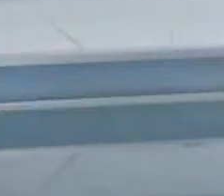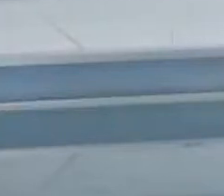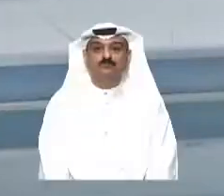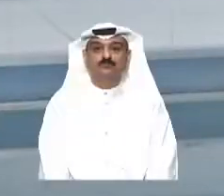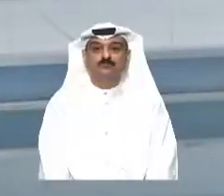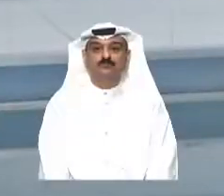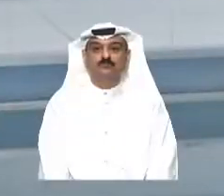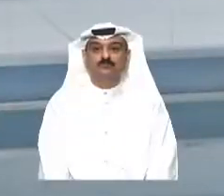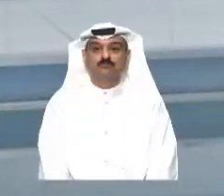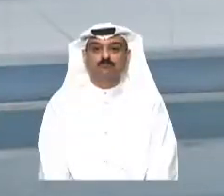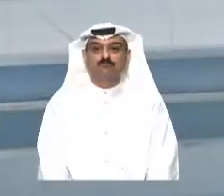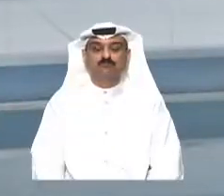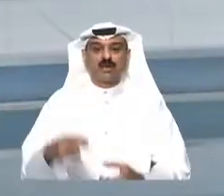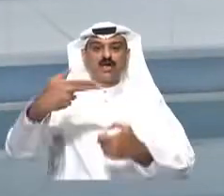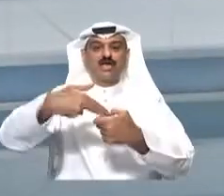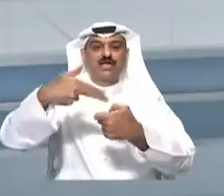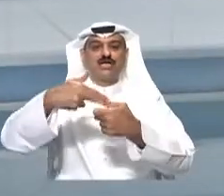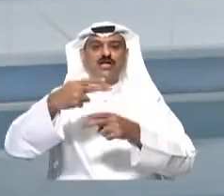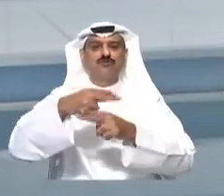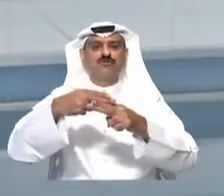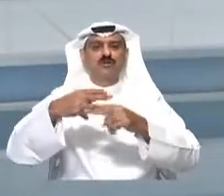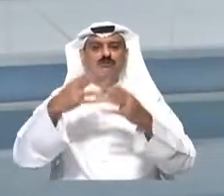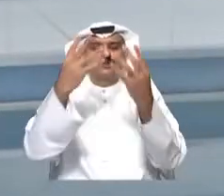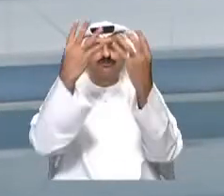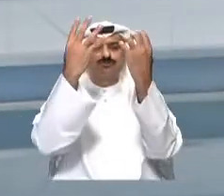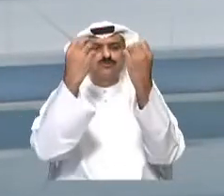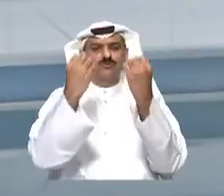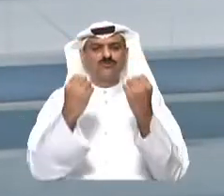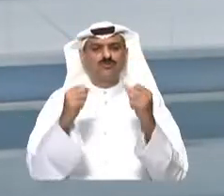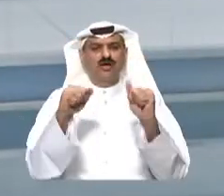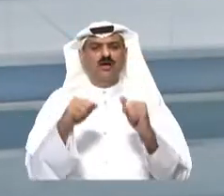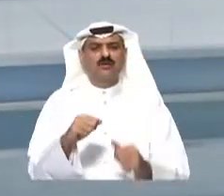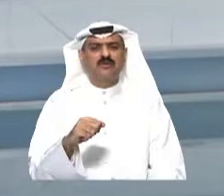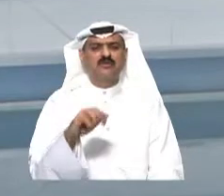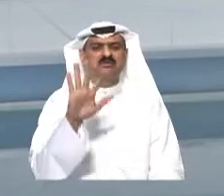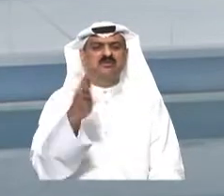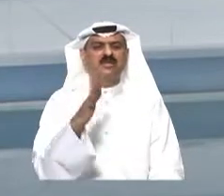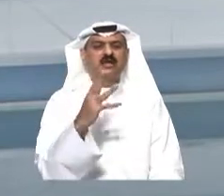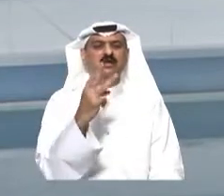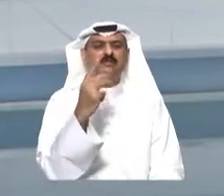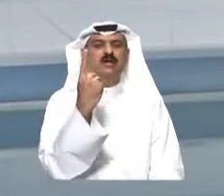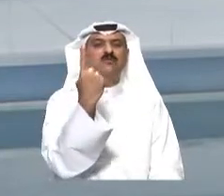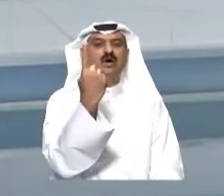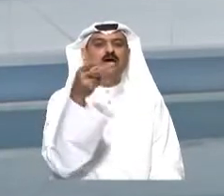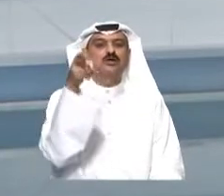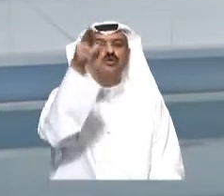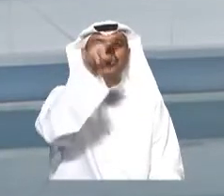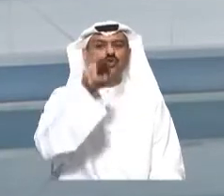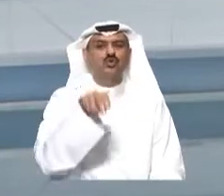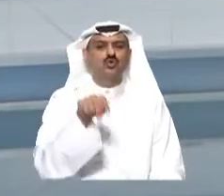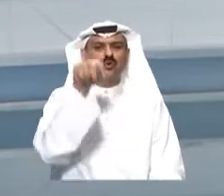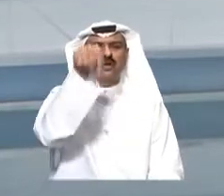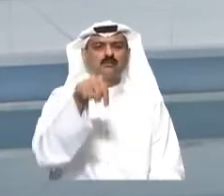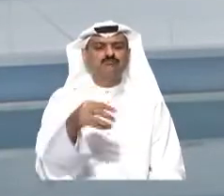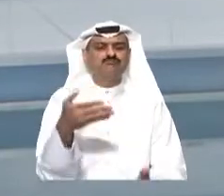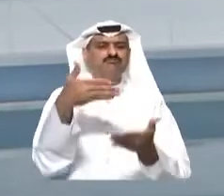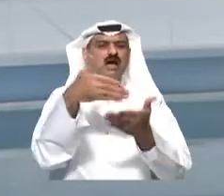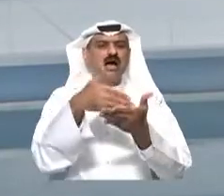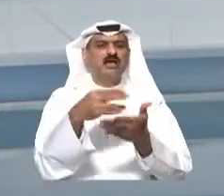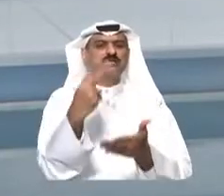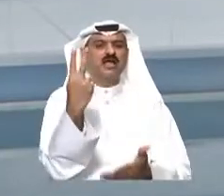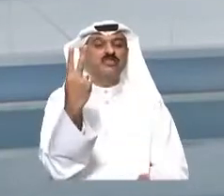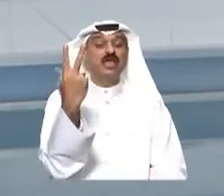سجل سعر برميل النفط الكويتي انخفاضا بمقدار 93 سنتا ليبلغ بذلك مستوى 82 دولار